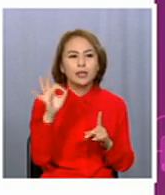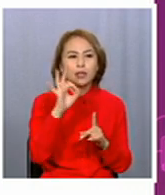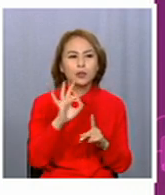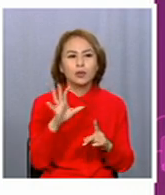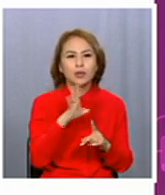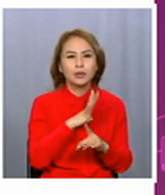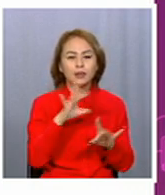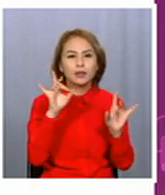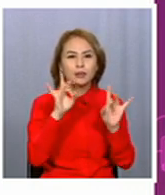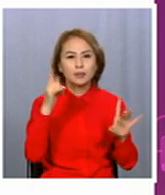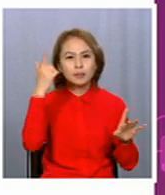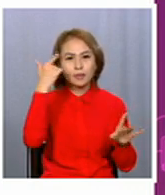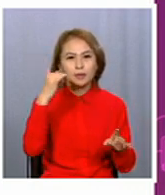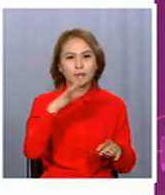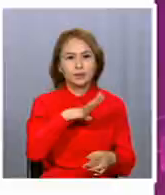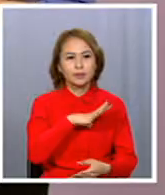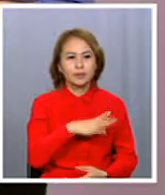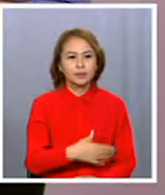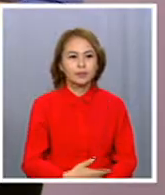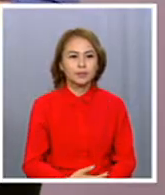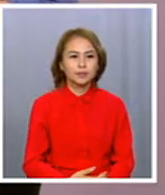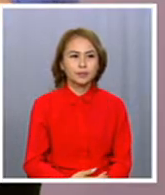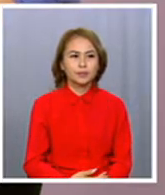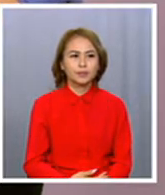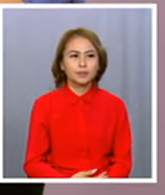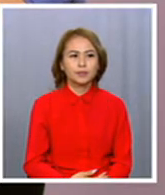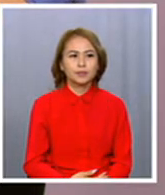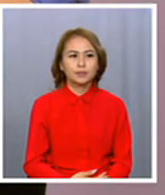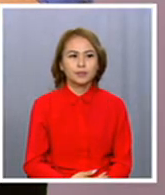не туралы екенін білдіңдер.